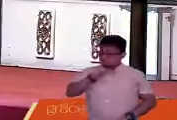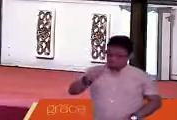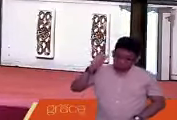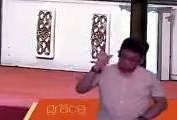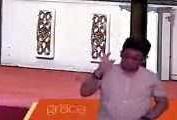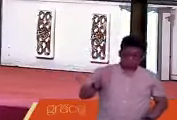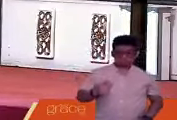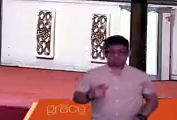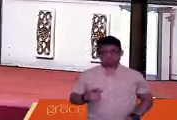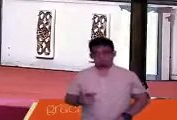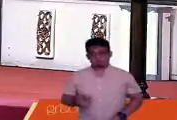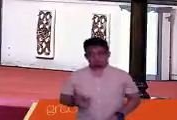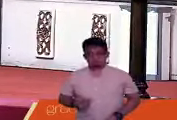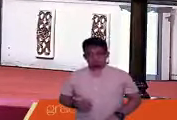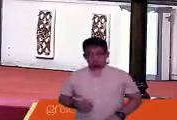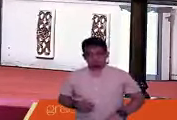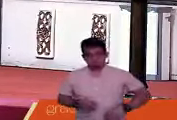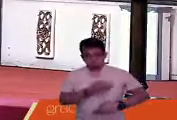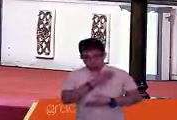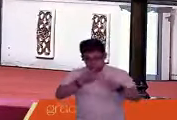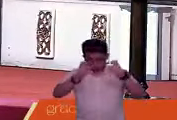wala ka gihapon kasabot.